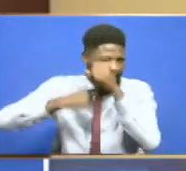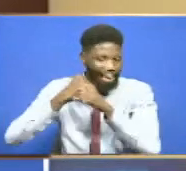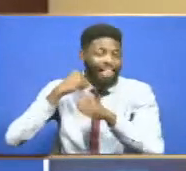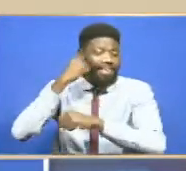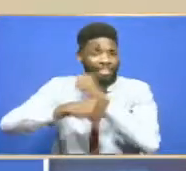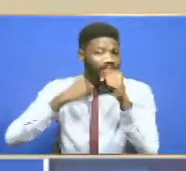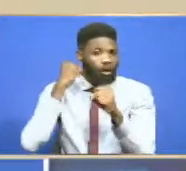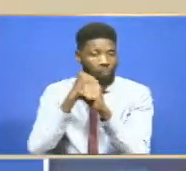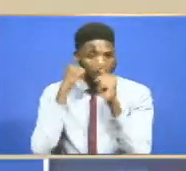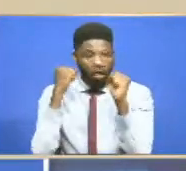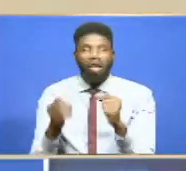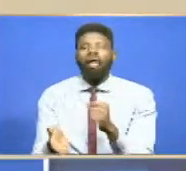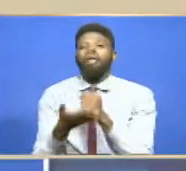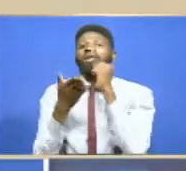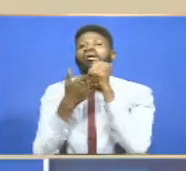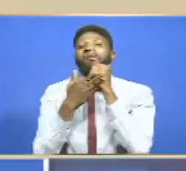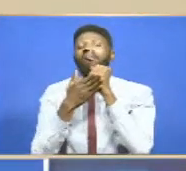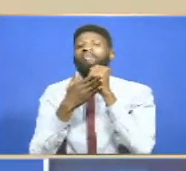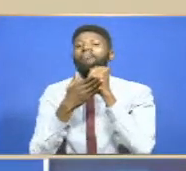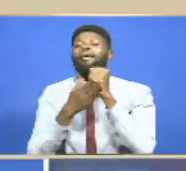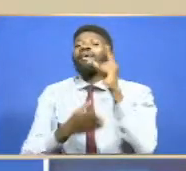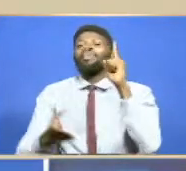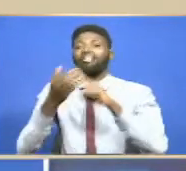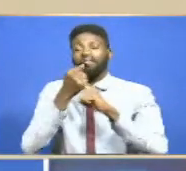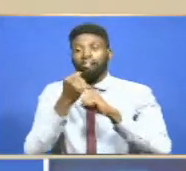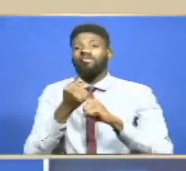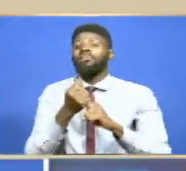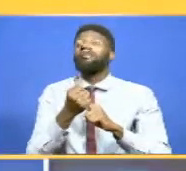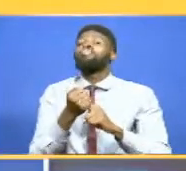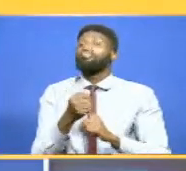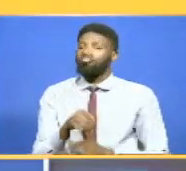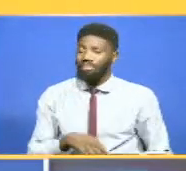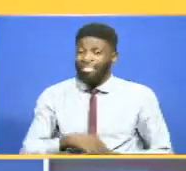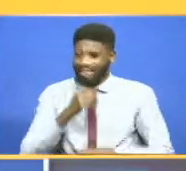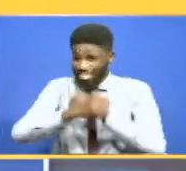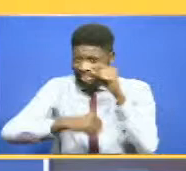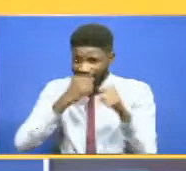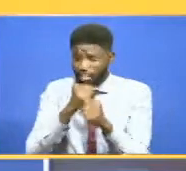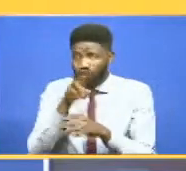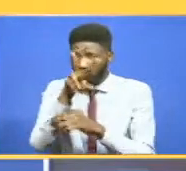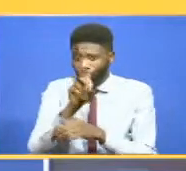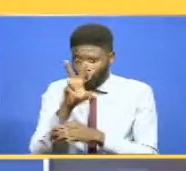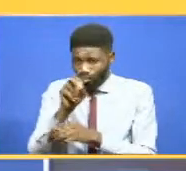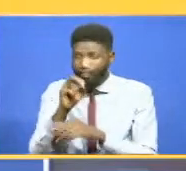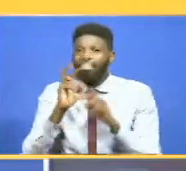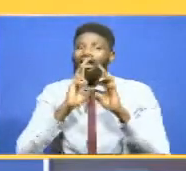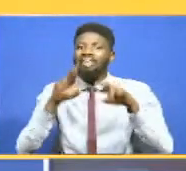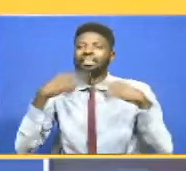kuzaa matunda, ambapo matokeo ya mwaka 2020 yalikuwa bora kuliko ya mwaka